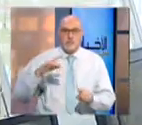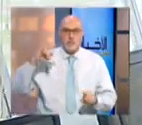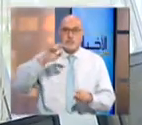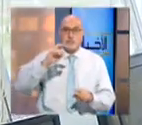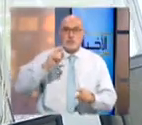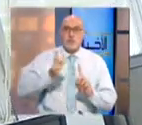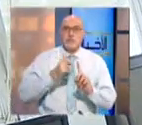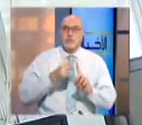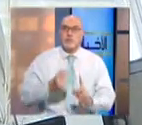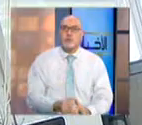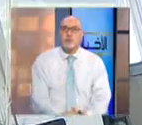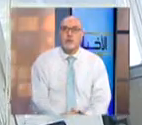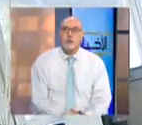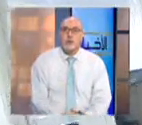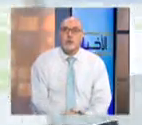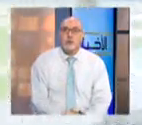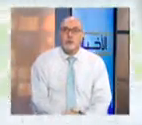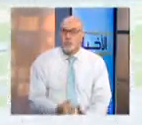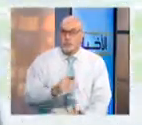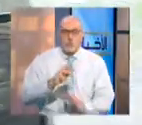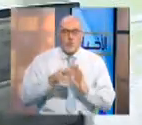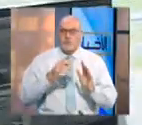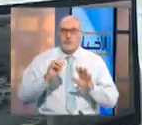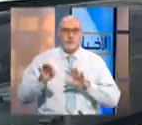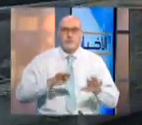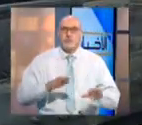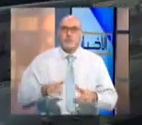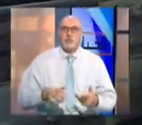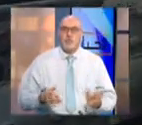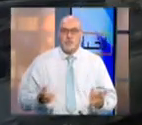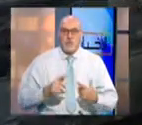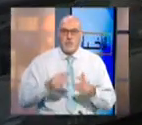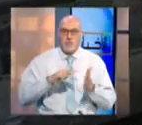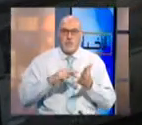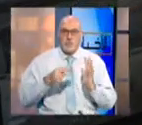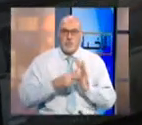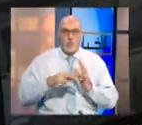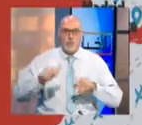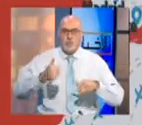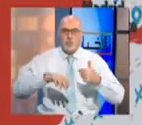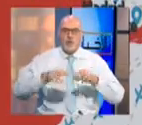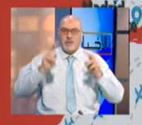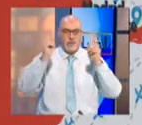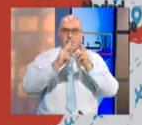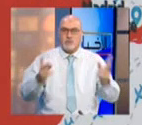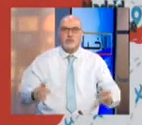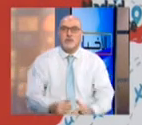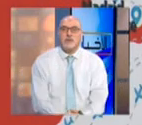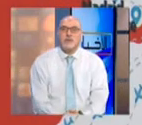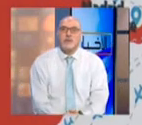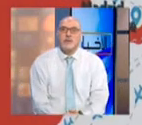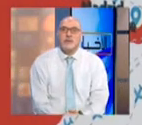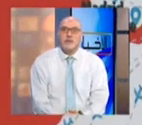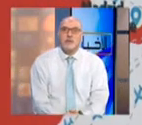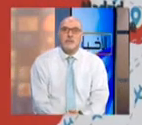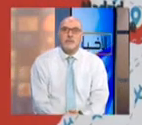مهمة تستدعي إعادة النظر في طريقة تسييرها باعتماد مخطط عصري بمعايير عالمية. في عام